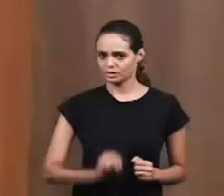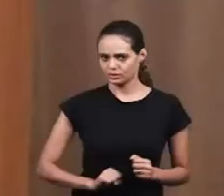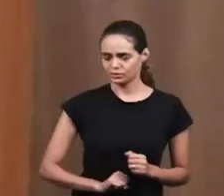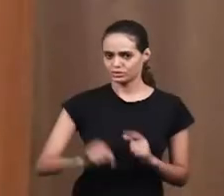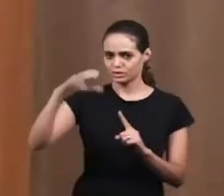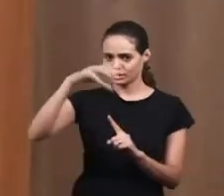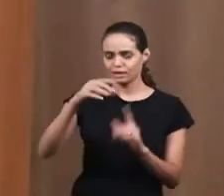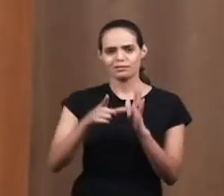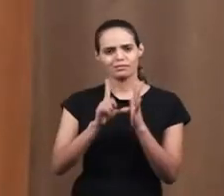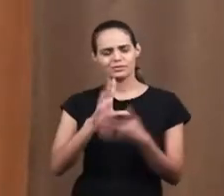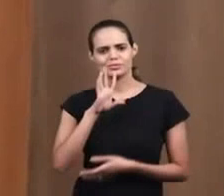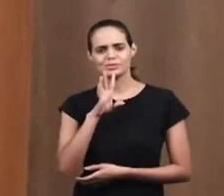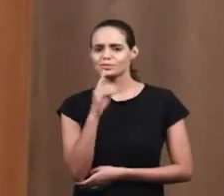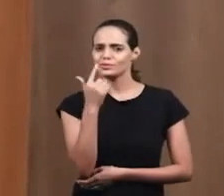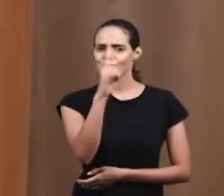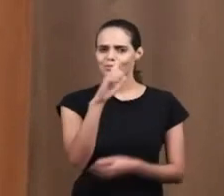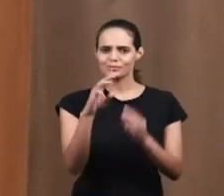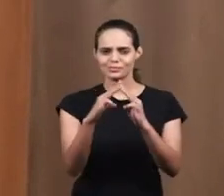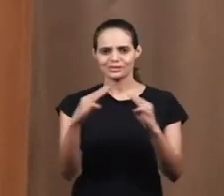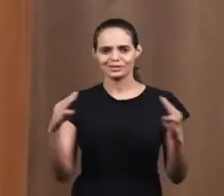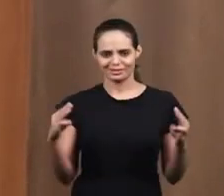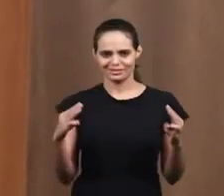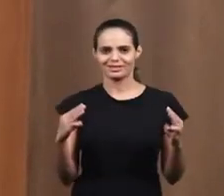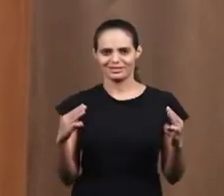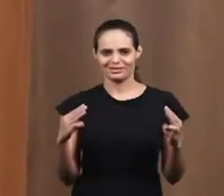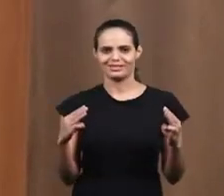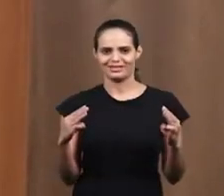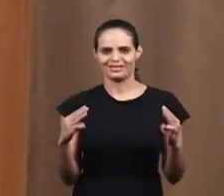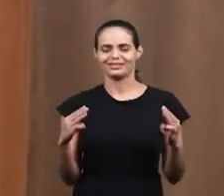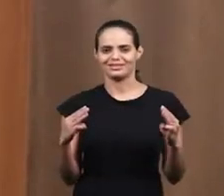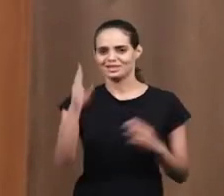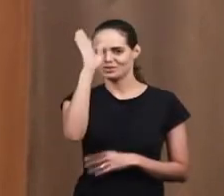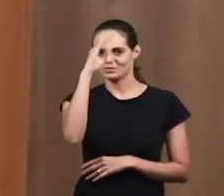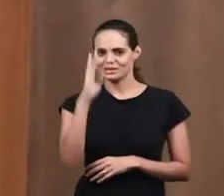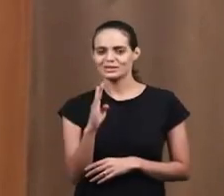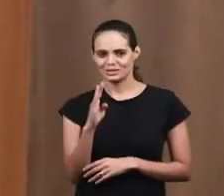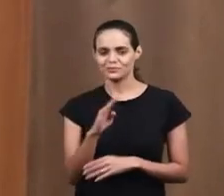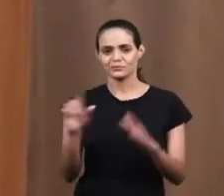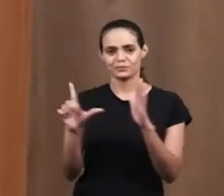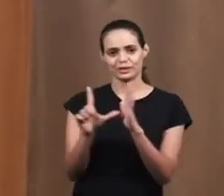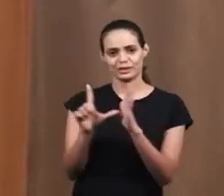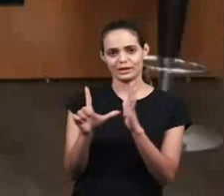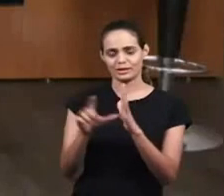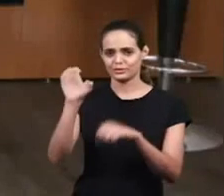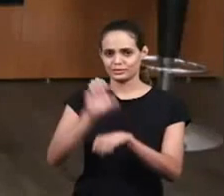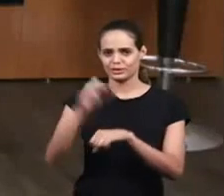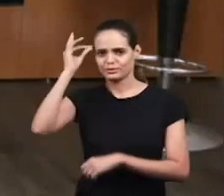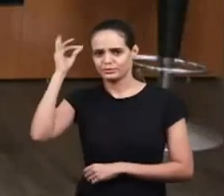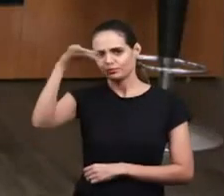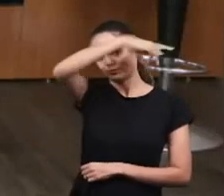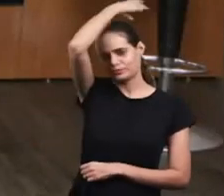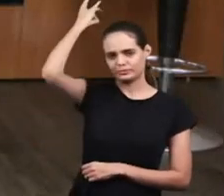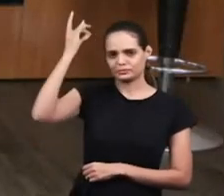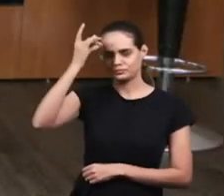wir davor ein anderes Maranaim aus Brasilien kennenlernen, das Maranaim aus Linhares Espírito Santo. In der